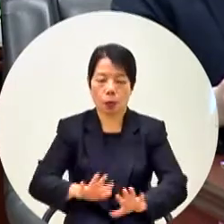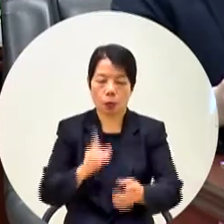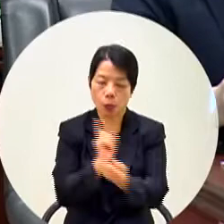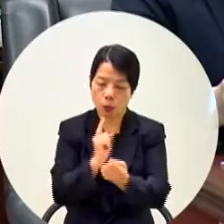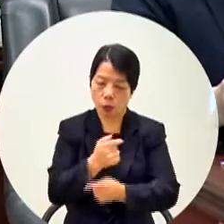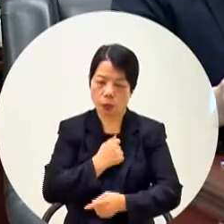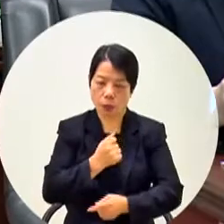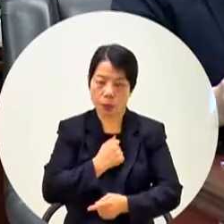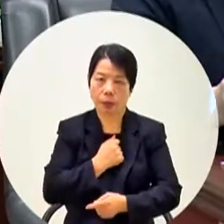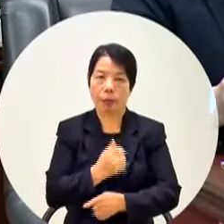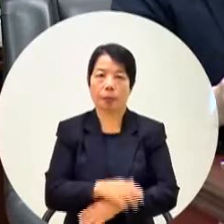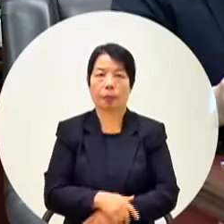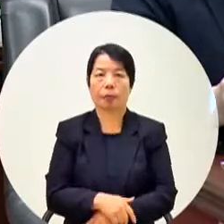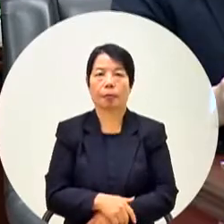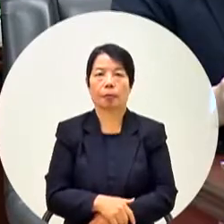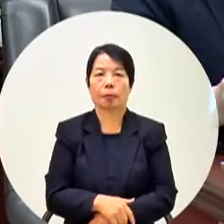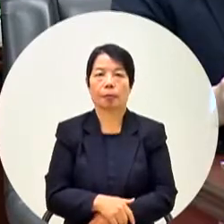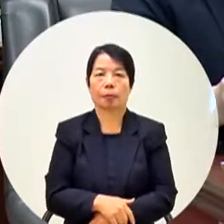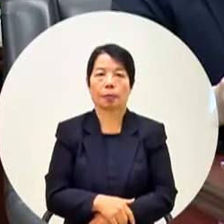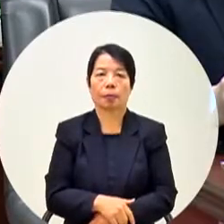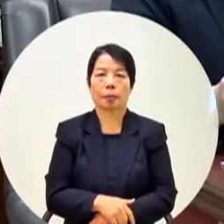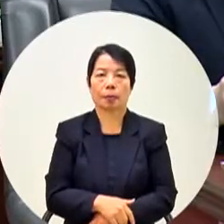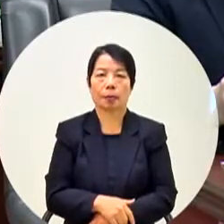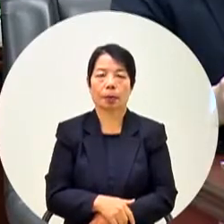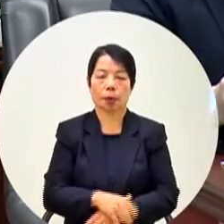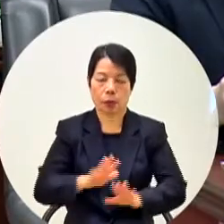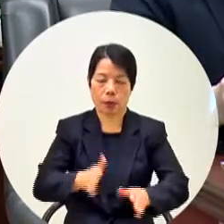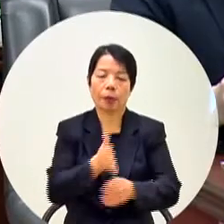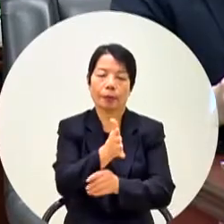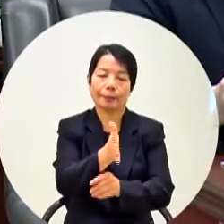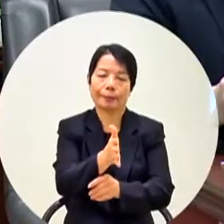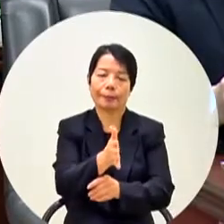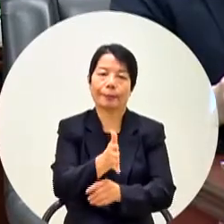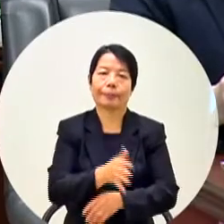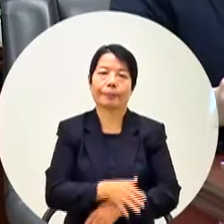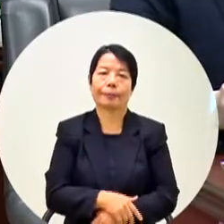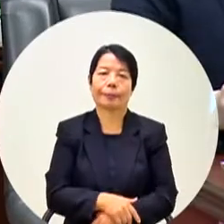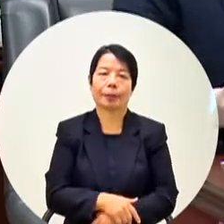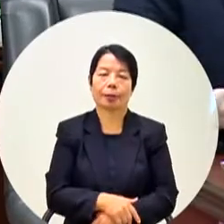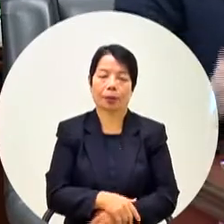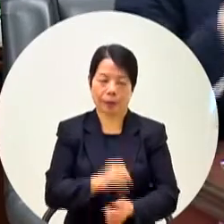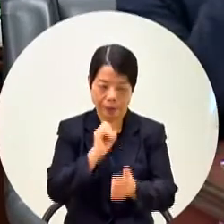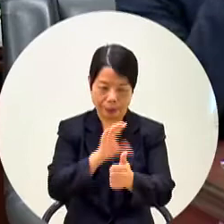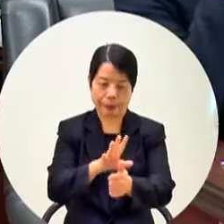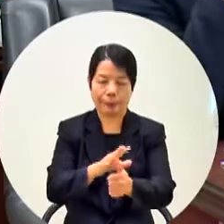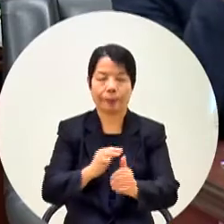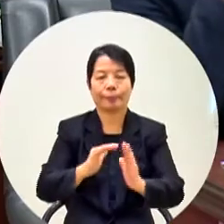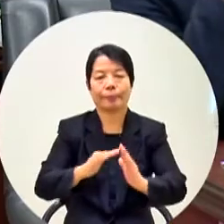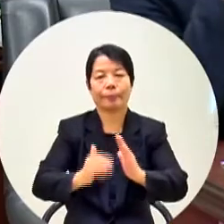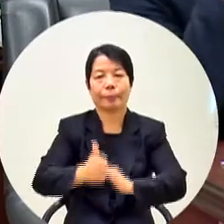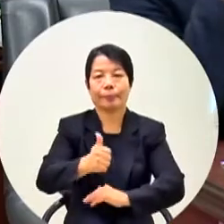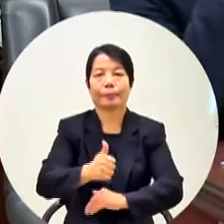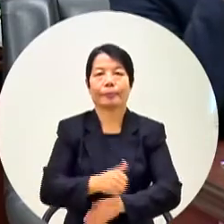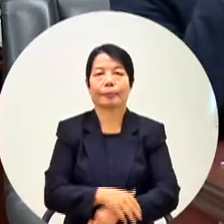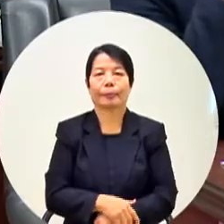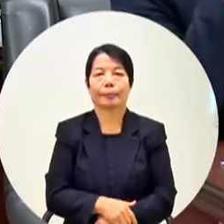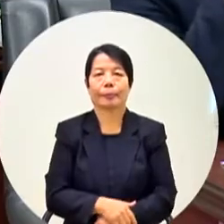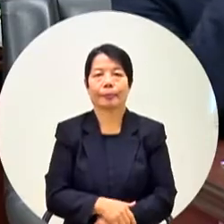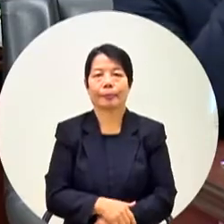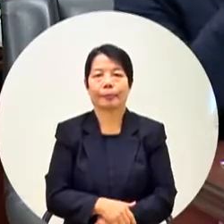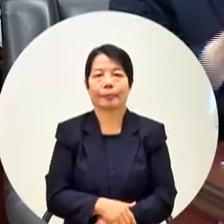吼、哦，我来就教啦，吼、哦，也来提醒市长一下，啊、哦，来，咱